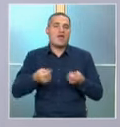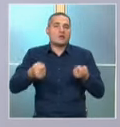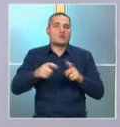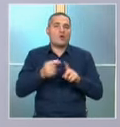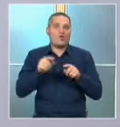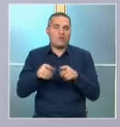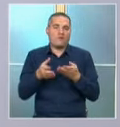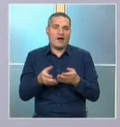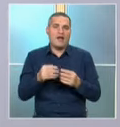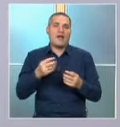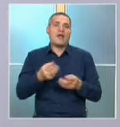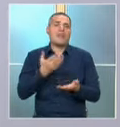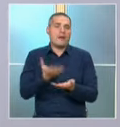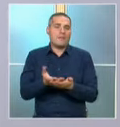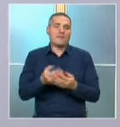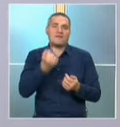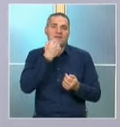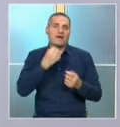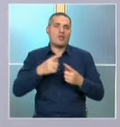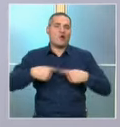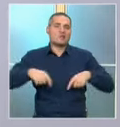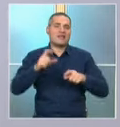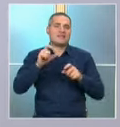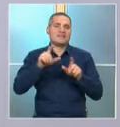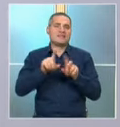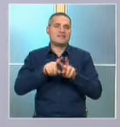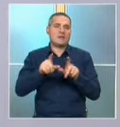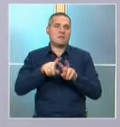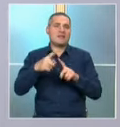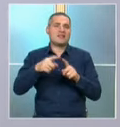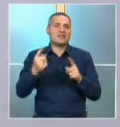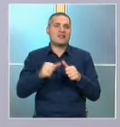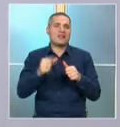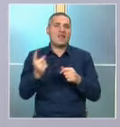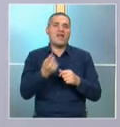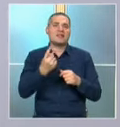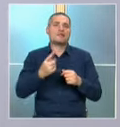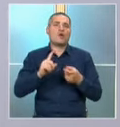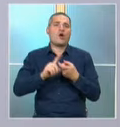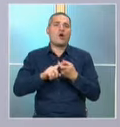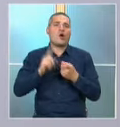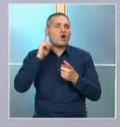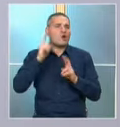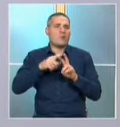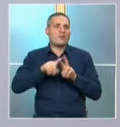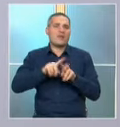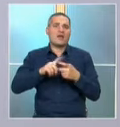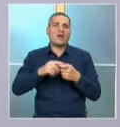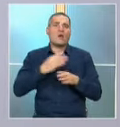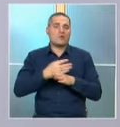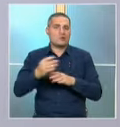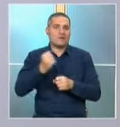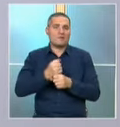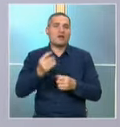тенденция. Например, от селата в община Симитли единствено в Крупник училището продължава да функционира. Наскоро то отбеляза 110-та